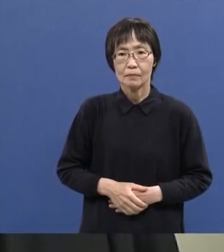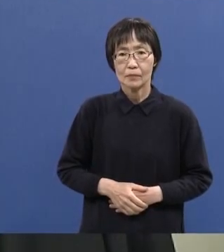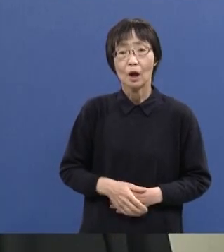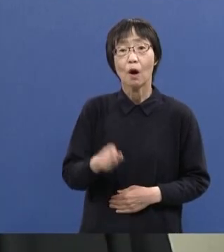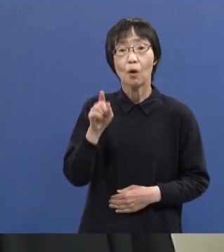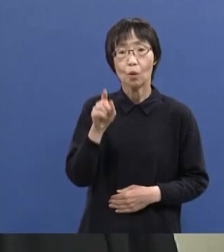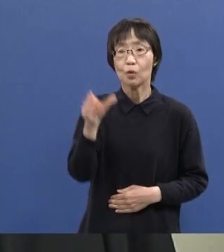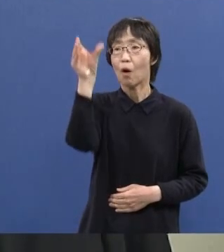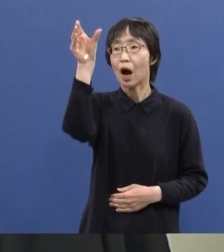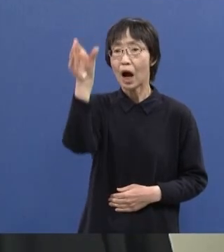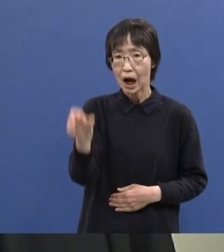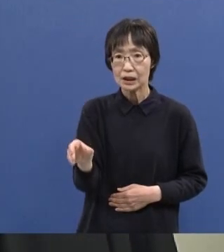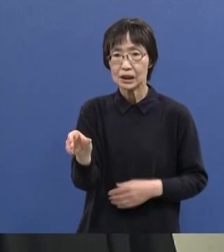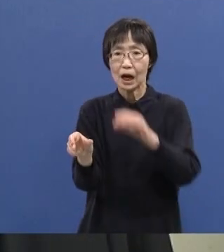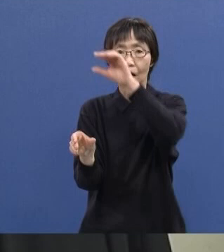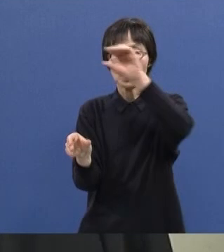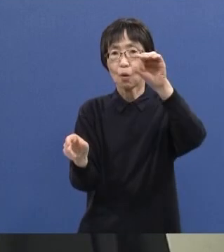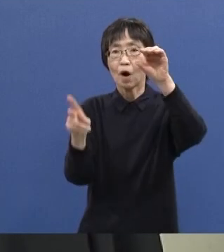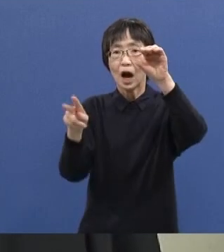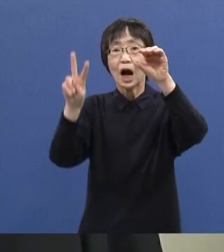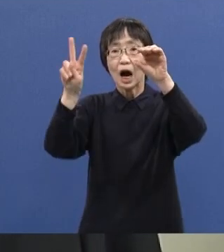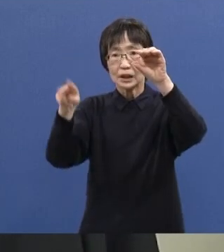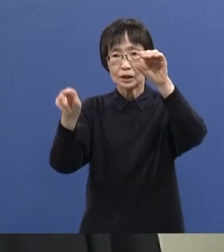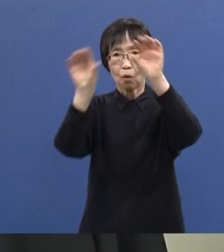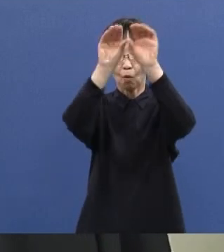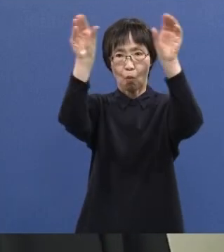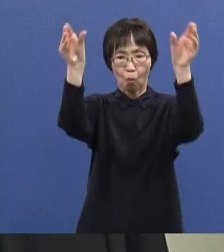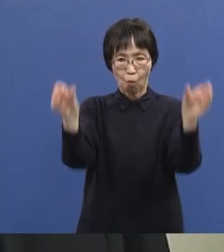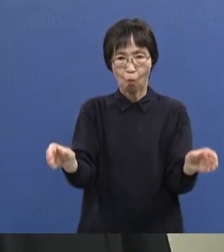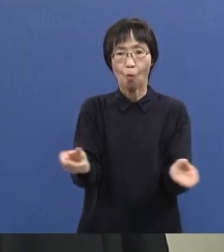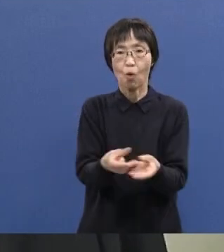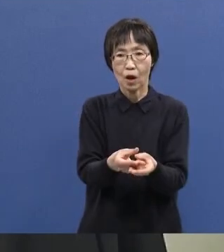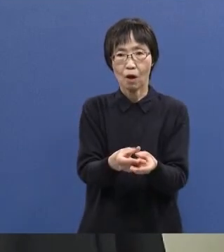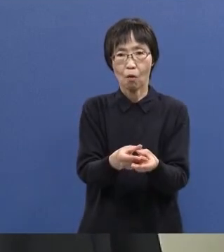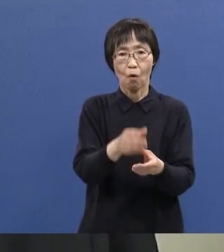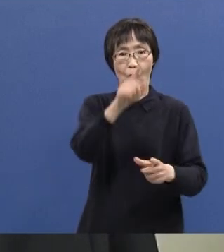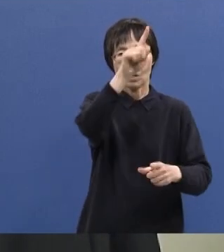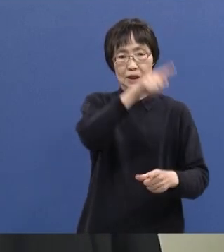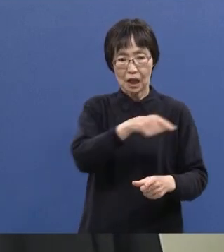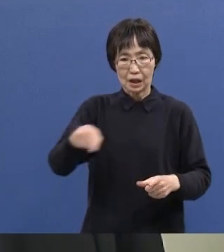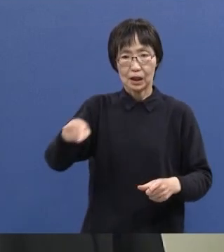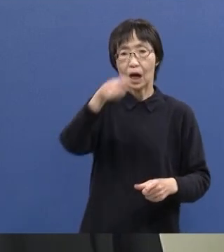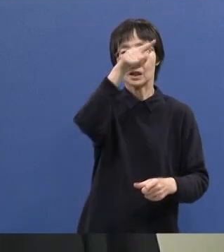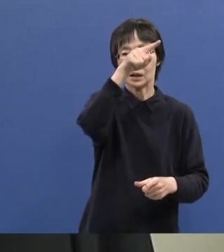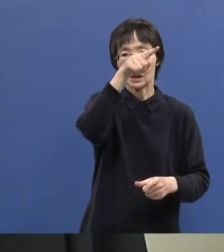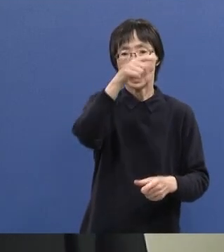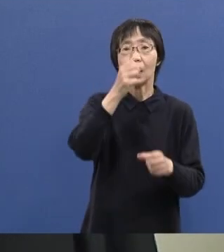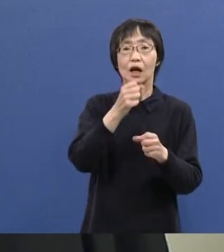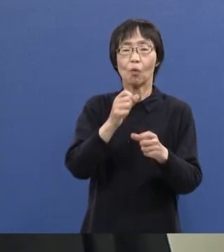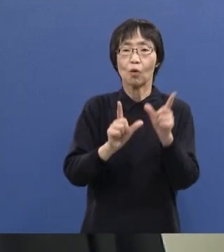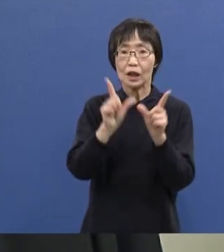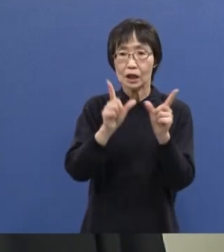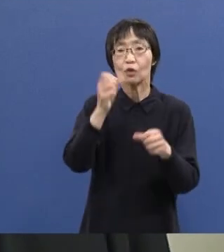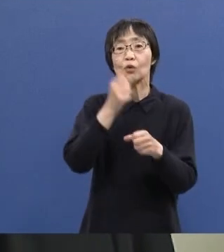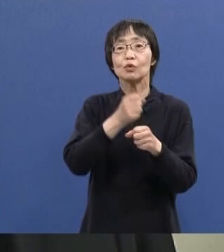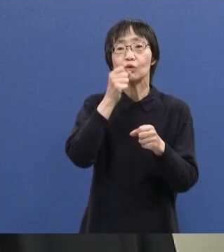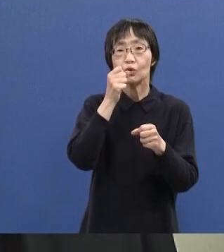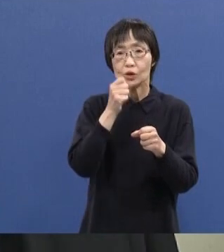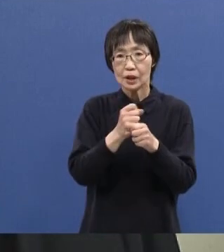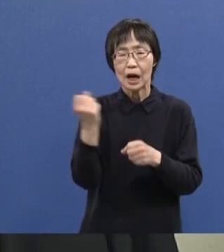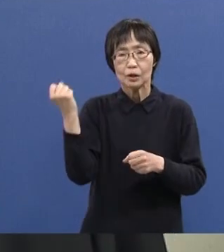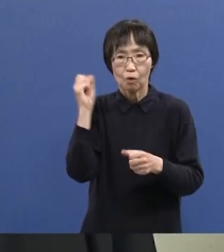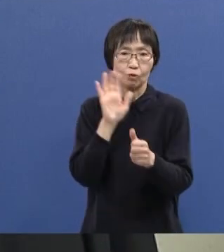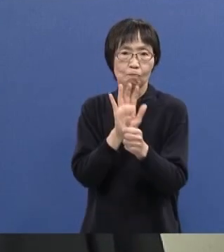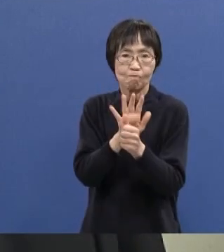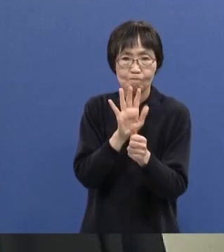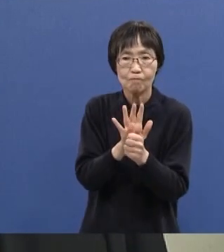この柱と梁で組まれた長方形を三角形の形状にして強度を増すわけですね。他にも